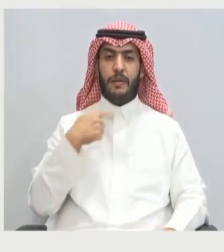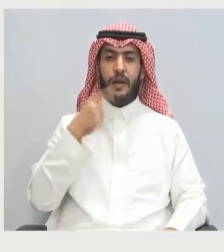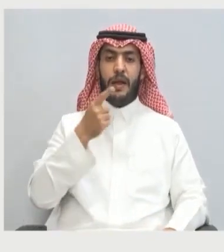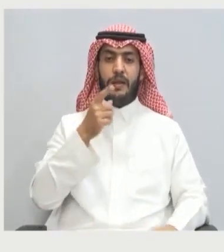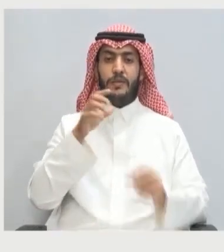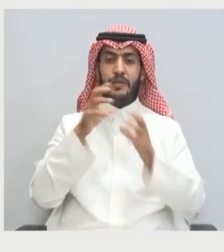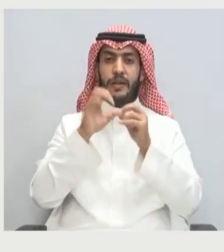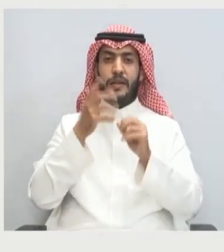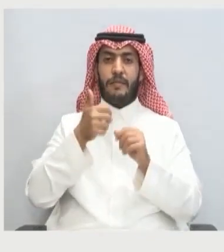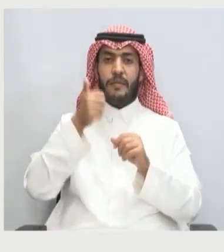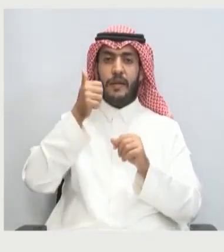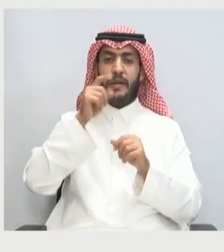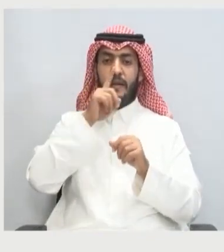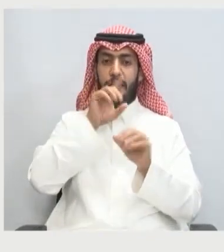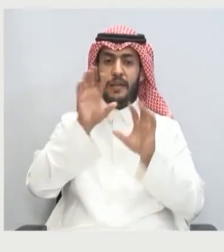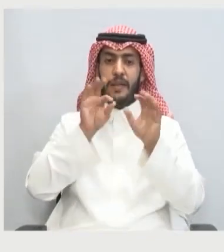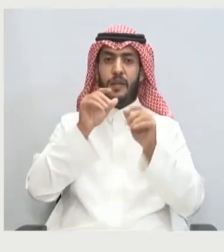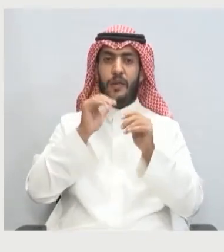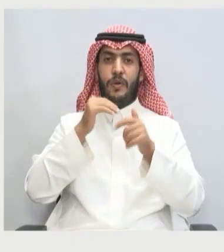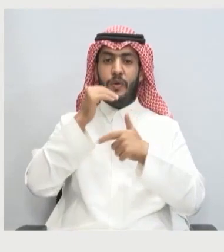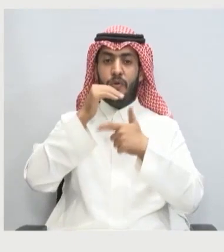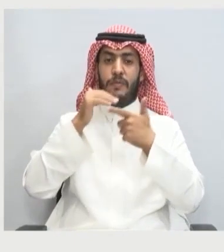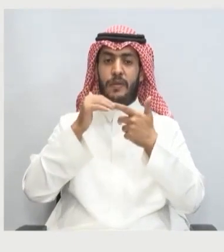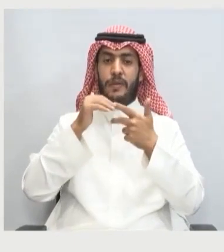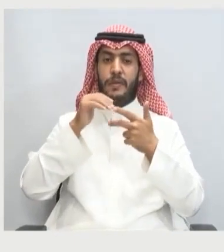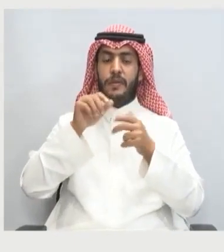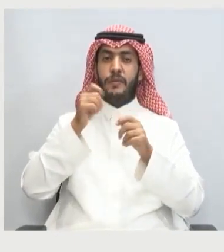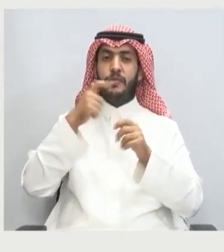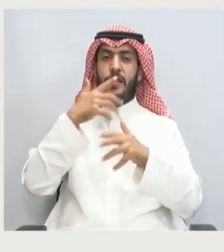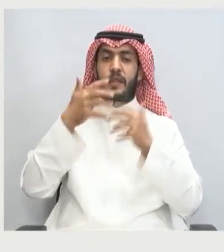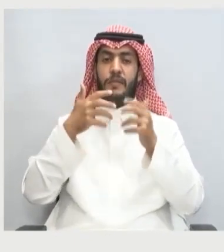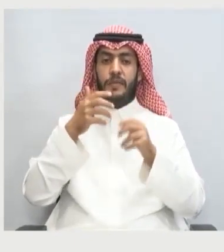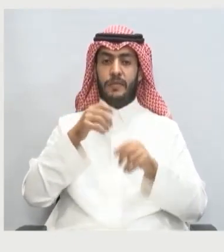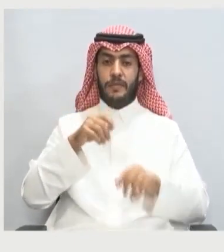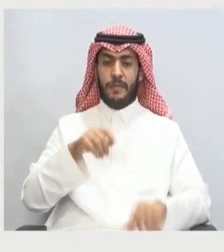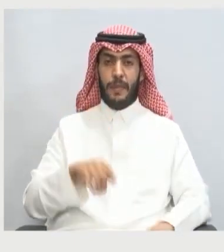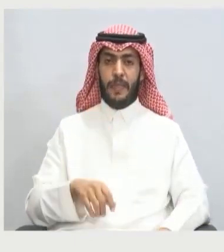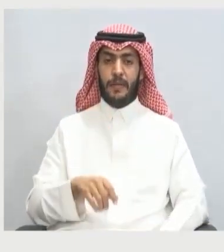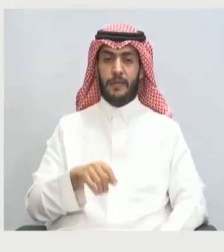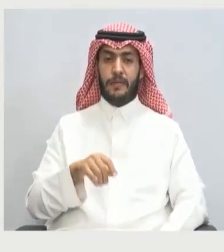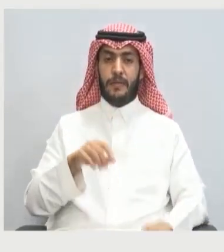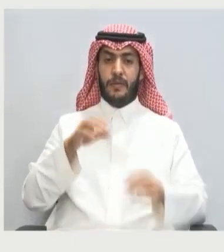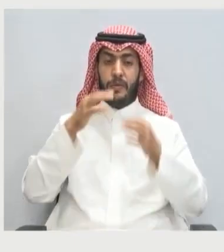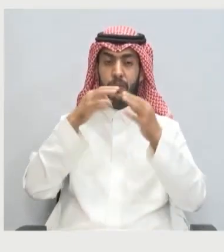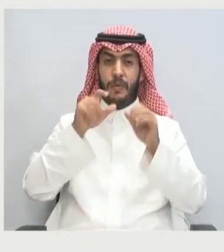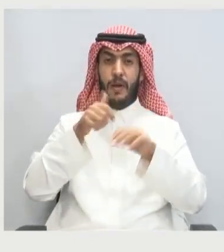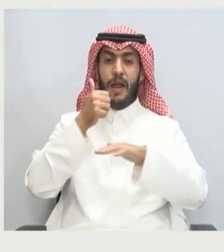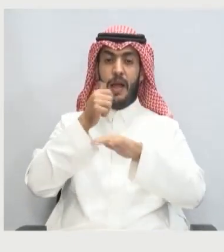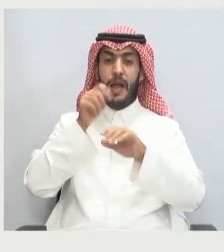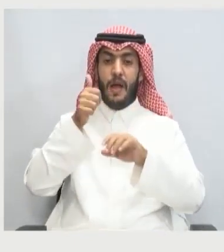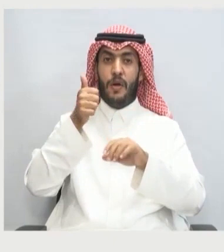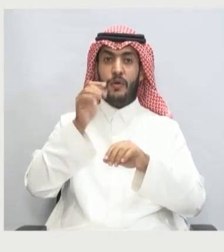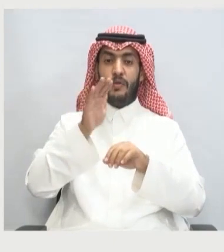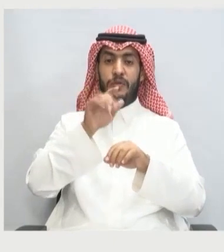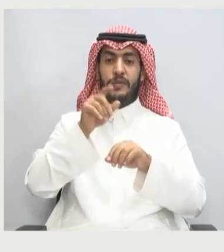قرات اشرح كيف يمكنك تحديد الرتبه الكليه للتفاعل من معادله السرعه طبعا الرتبه الكليه هي مجموع اسس